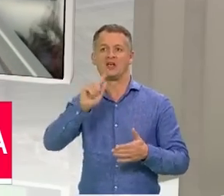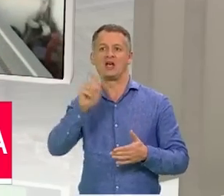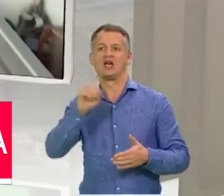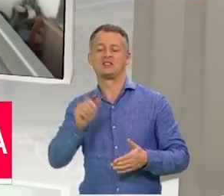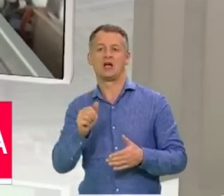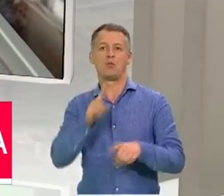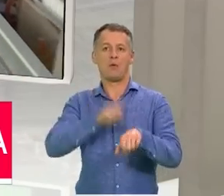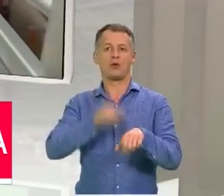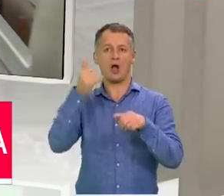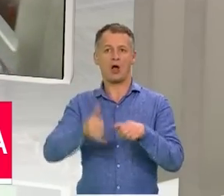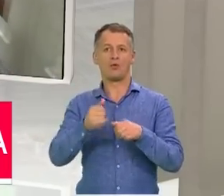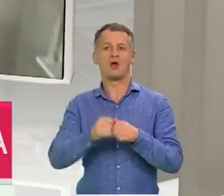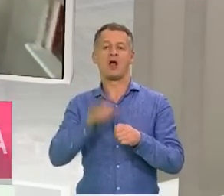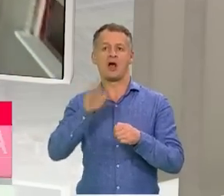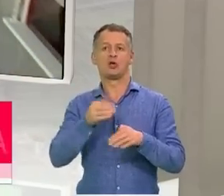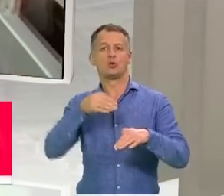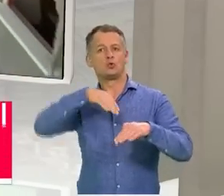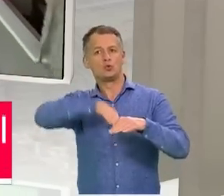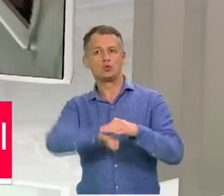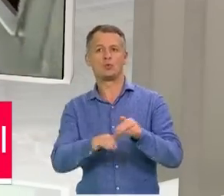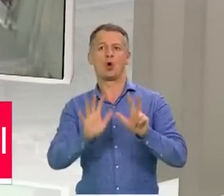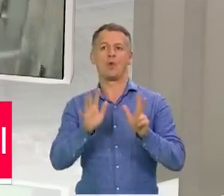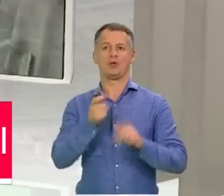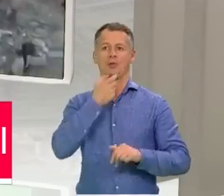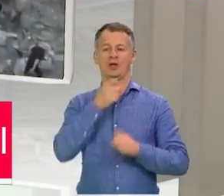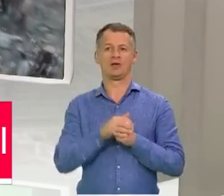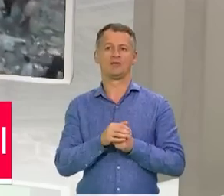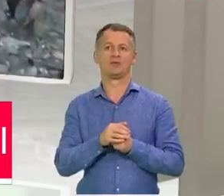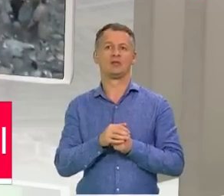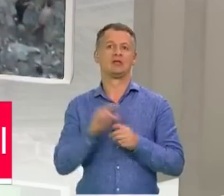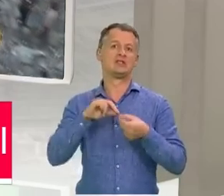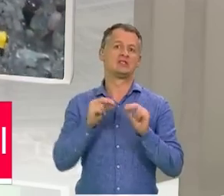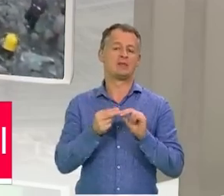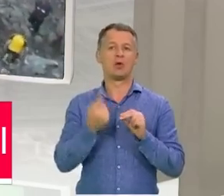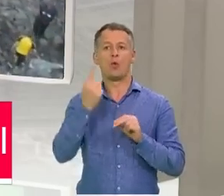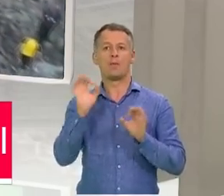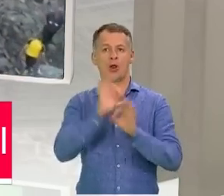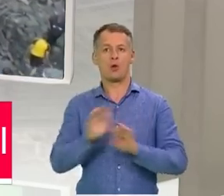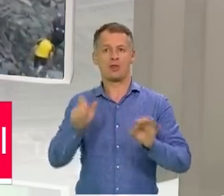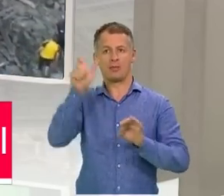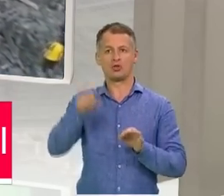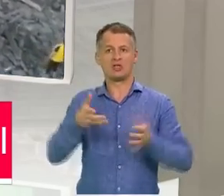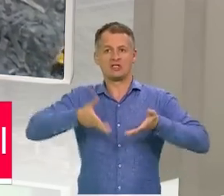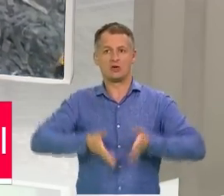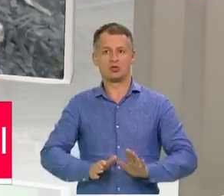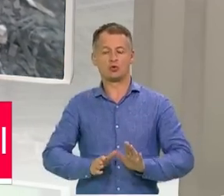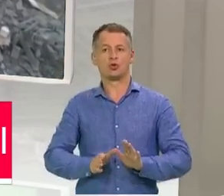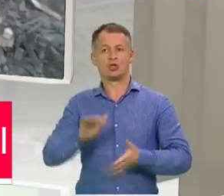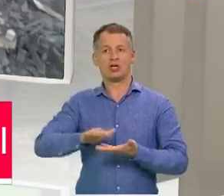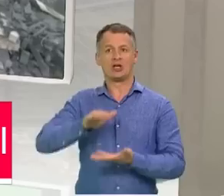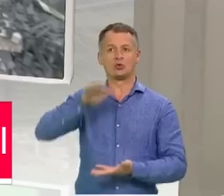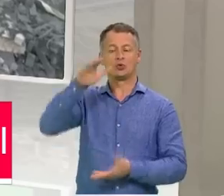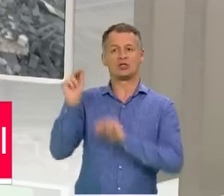fâșia Gaza în momentul acesta are sub 18 ani. Asta înseamnă că am un milion de oameni care s-au născut, crescut